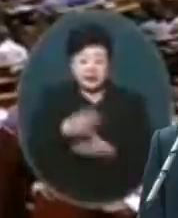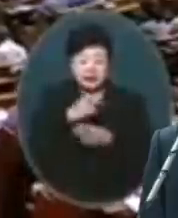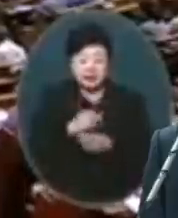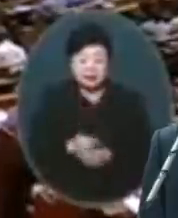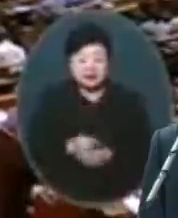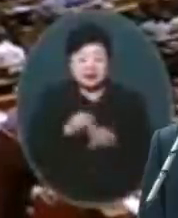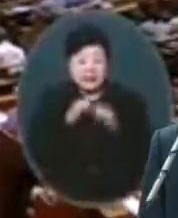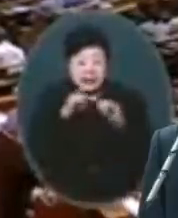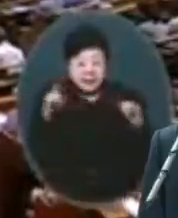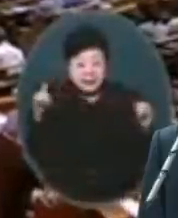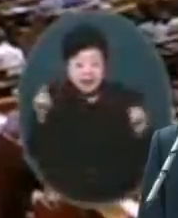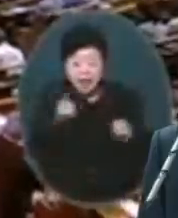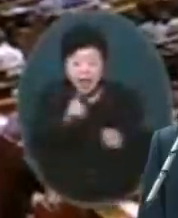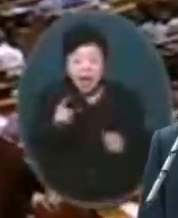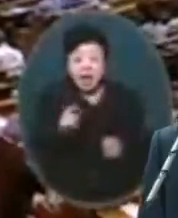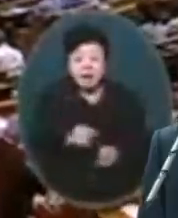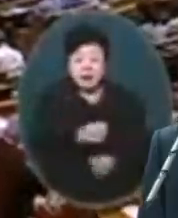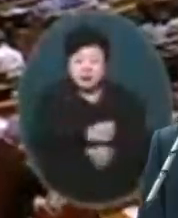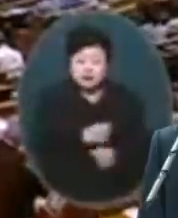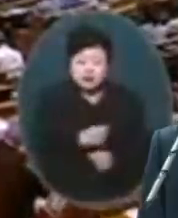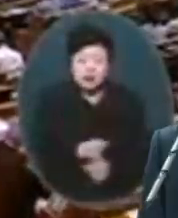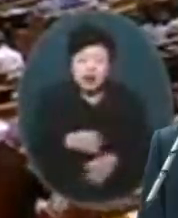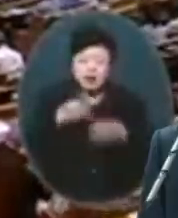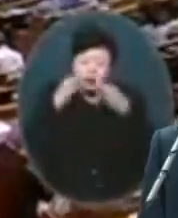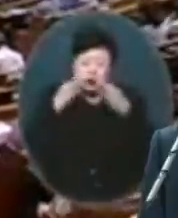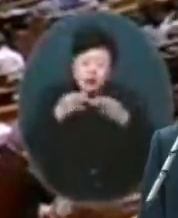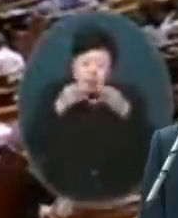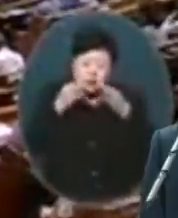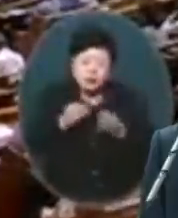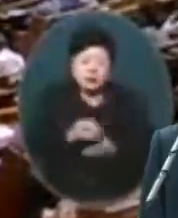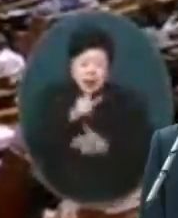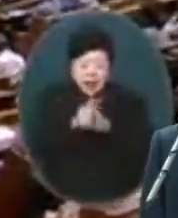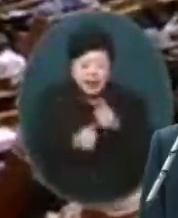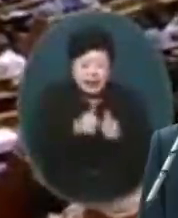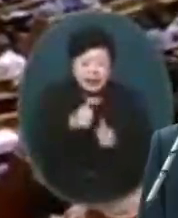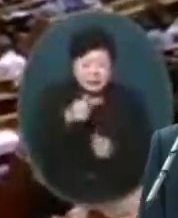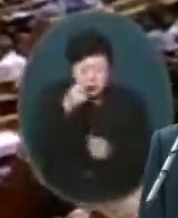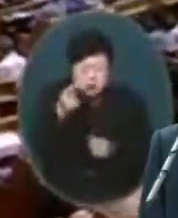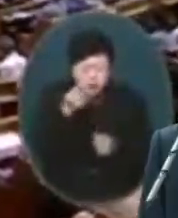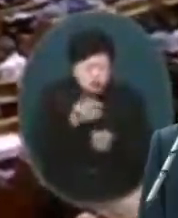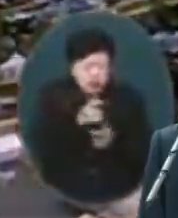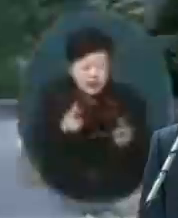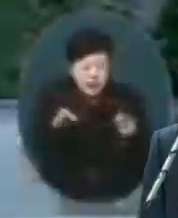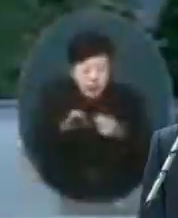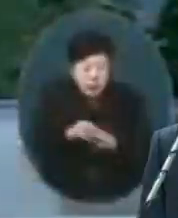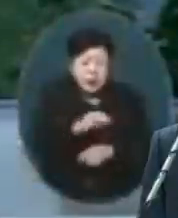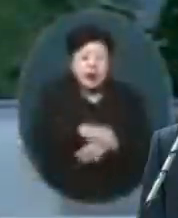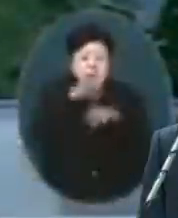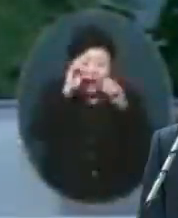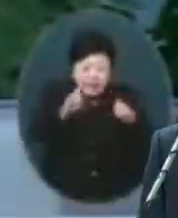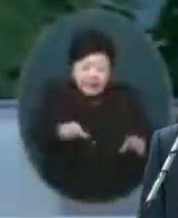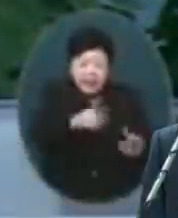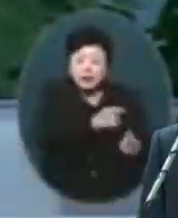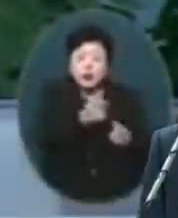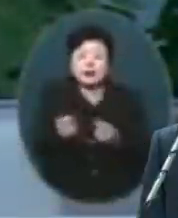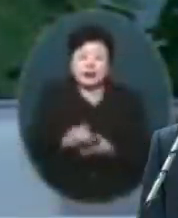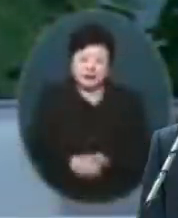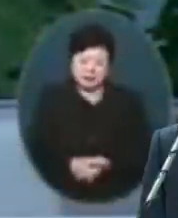사람이 아무리 수고하고 애를 써도 하나님이 지키시지 아니하시면 모든 것이 헛사가 된다는